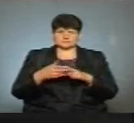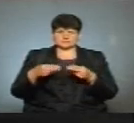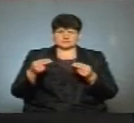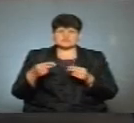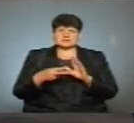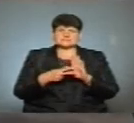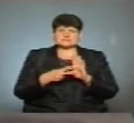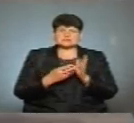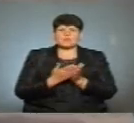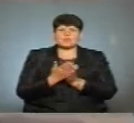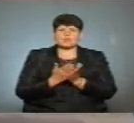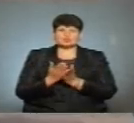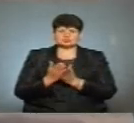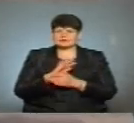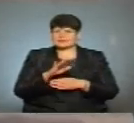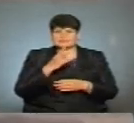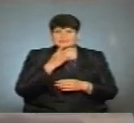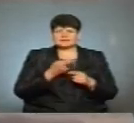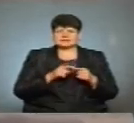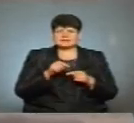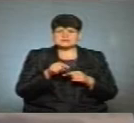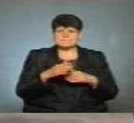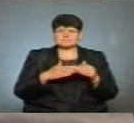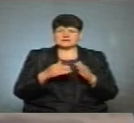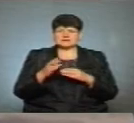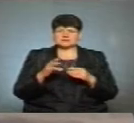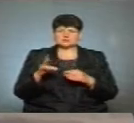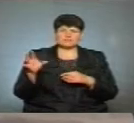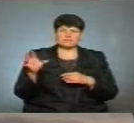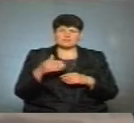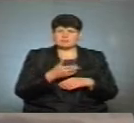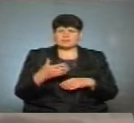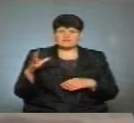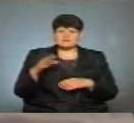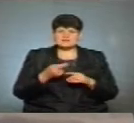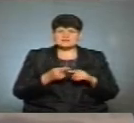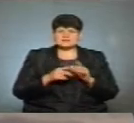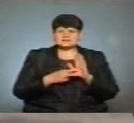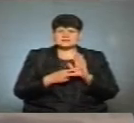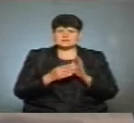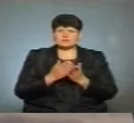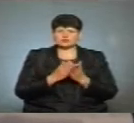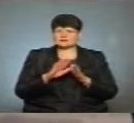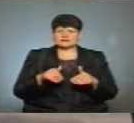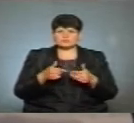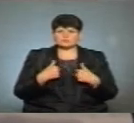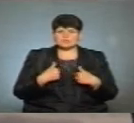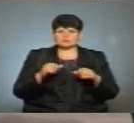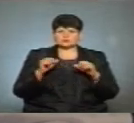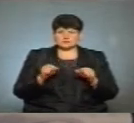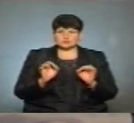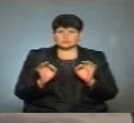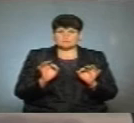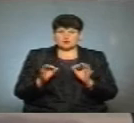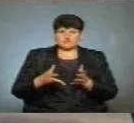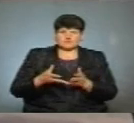послуг. Не дивлячись на це, практично ми всі ці 7 послуг не дають нам можливості нормального фінансування або